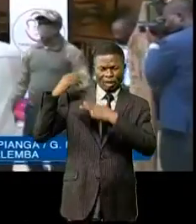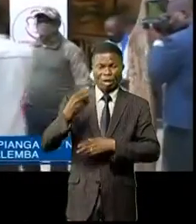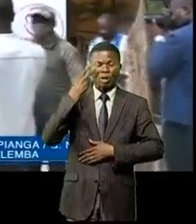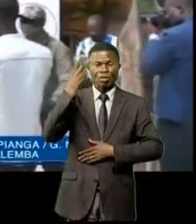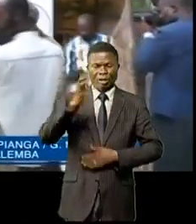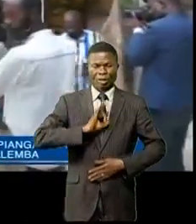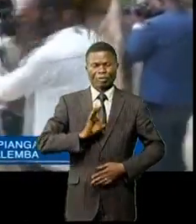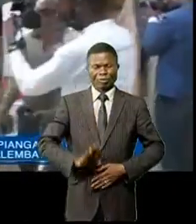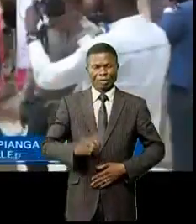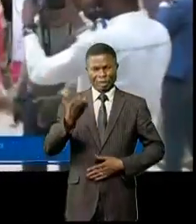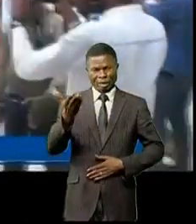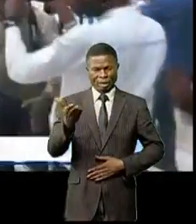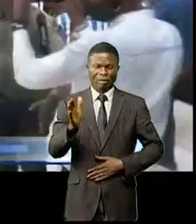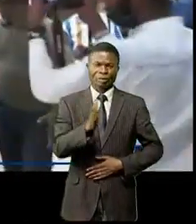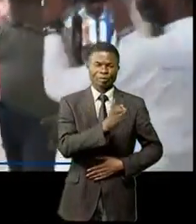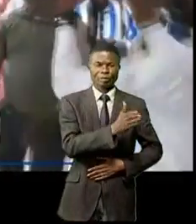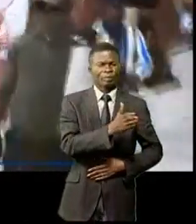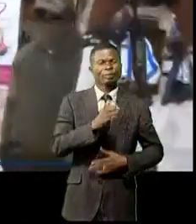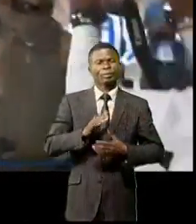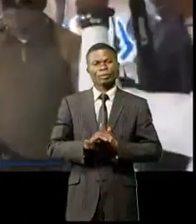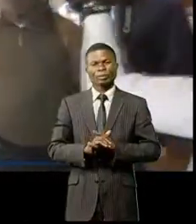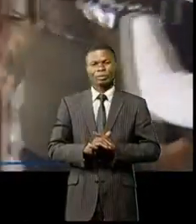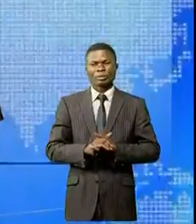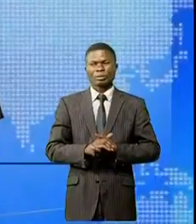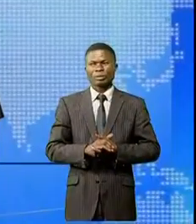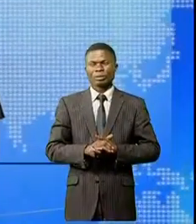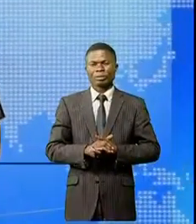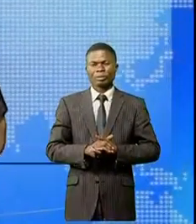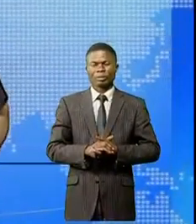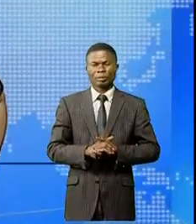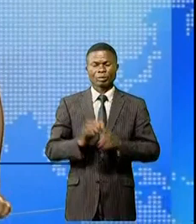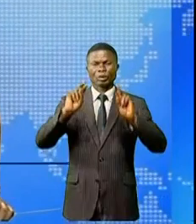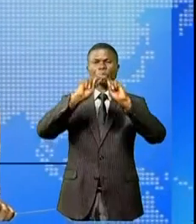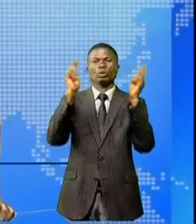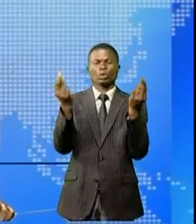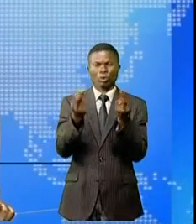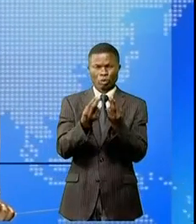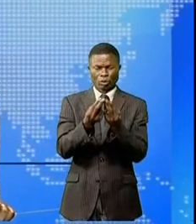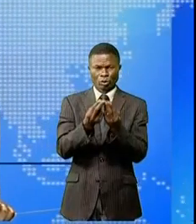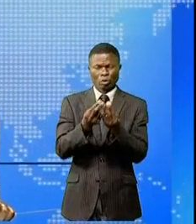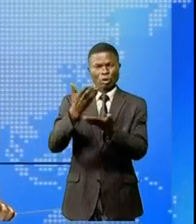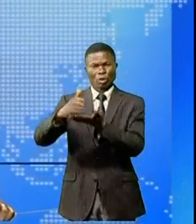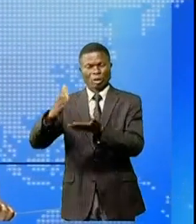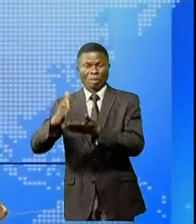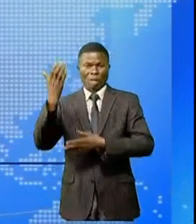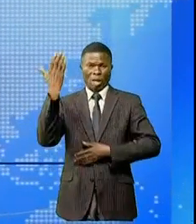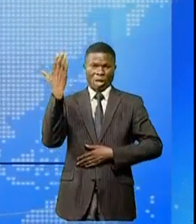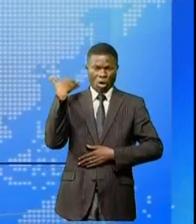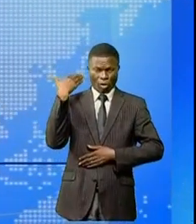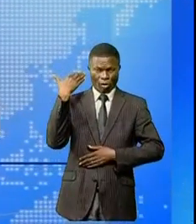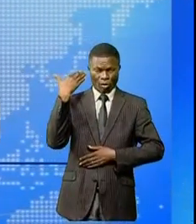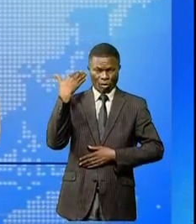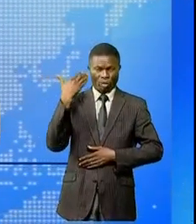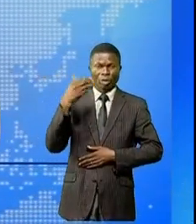l'État, Félix Antoine Tshisekedi Tshilombo. L'usine de captage et distribution d'eau de